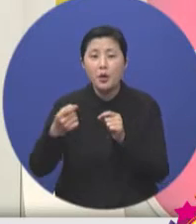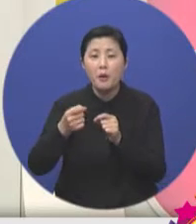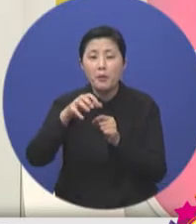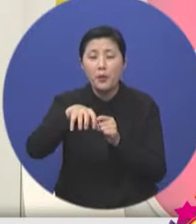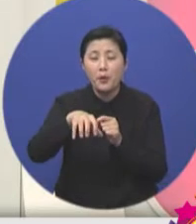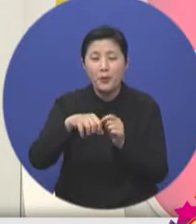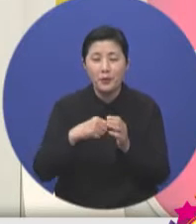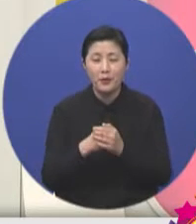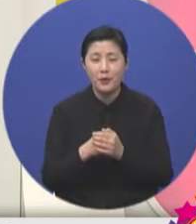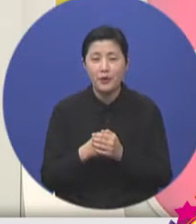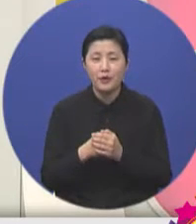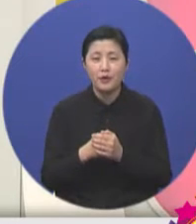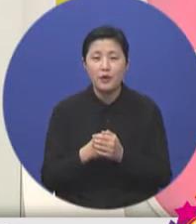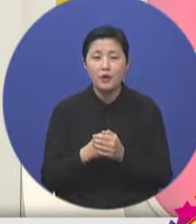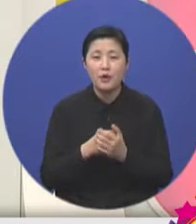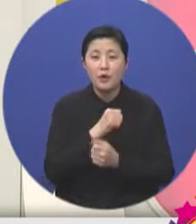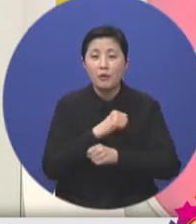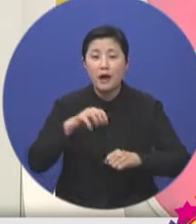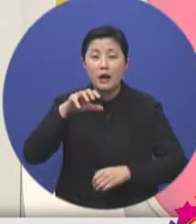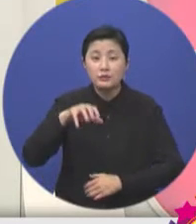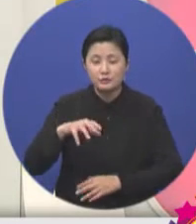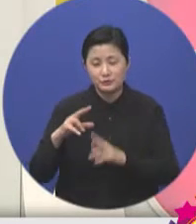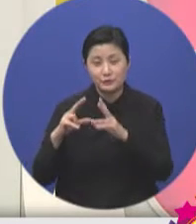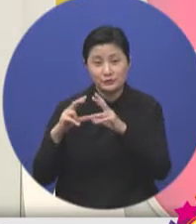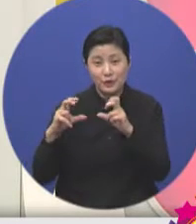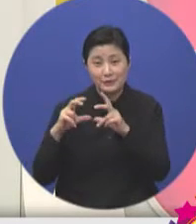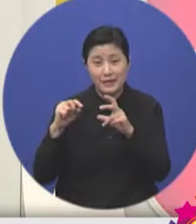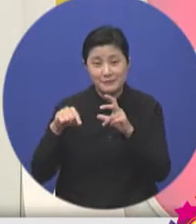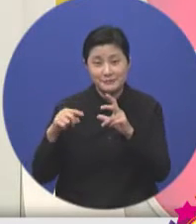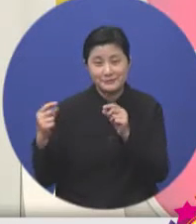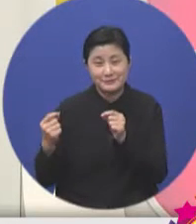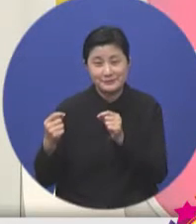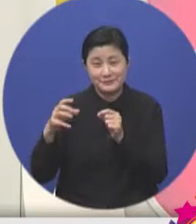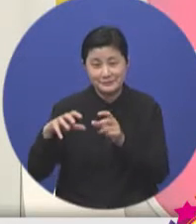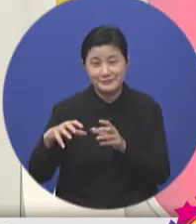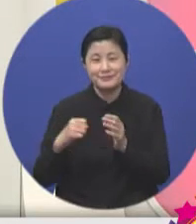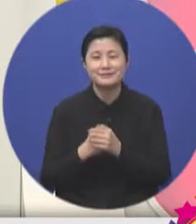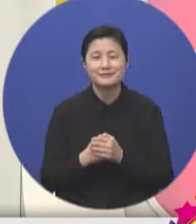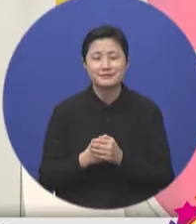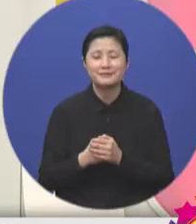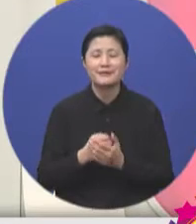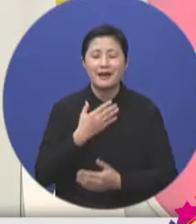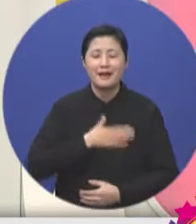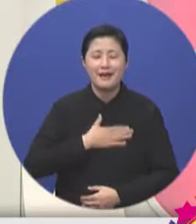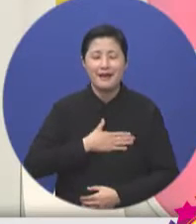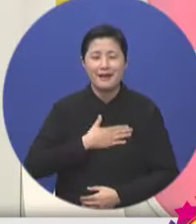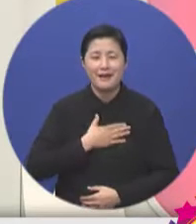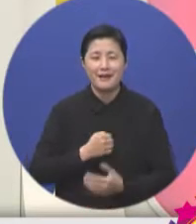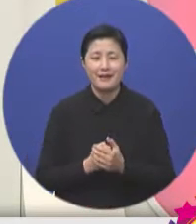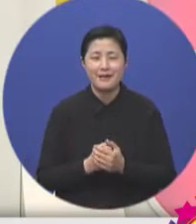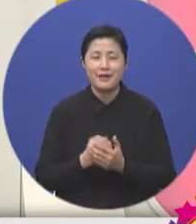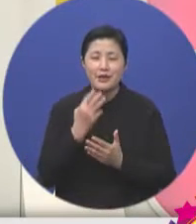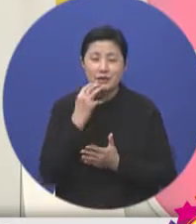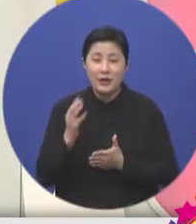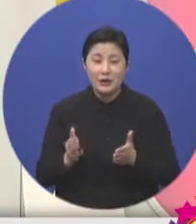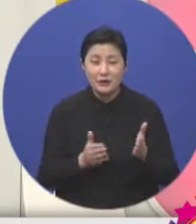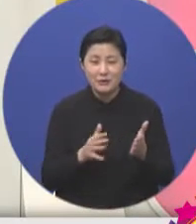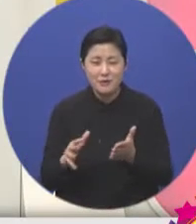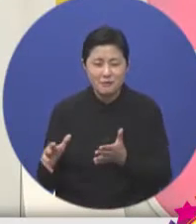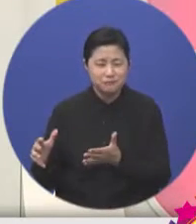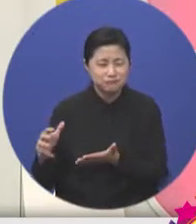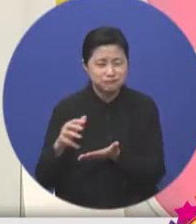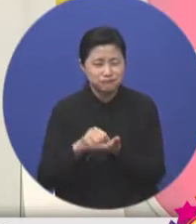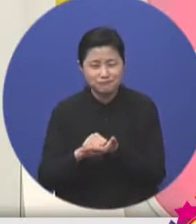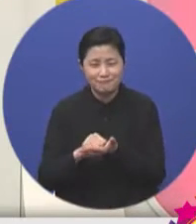옆에. 광주 바로 옆에 성남이라는 데가 있죠? 아, 예, 예, 예. 잘 알죠. 경기도를 휘어잡고 계시는